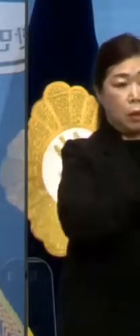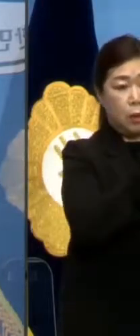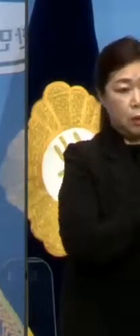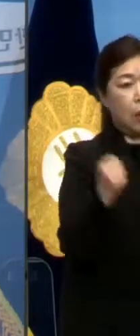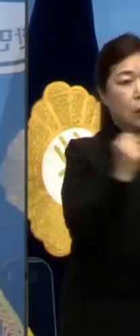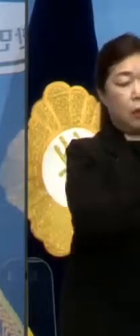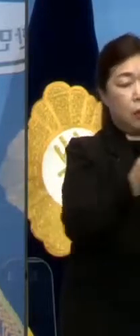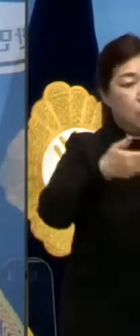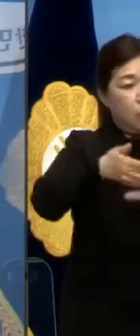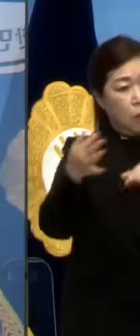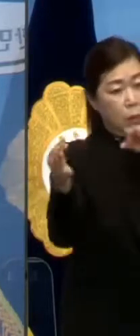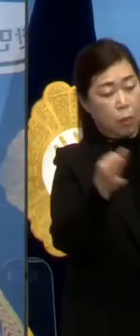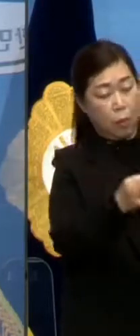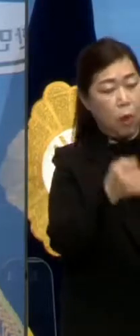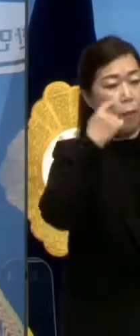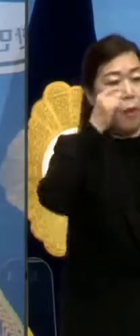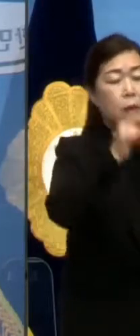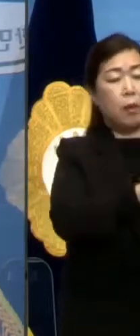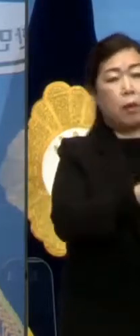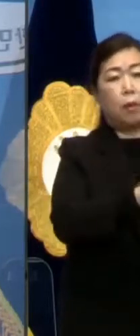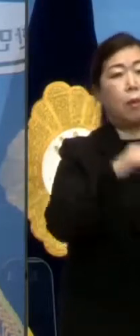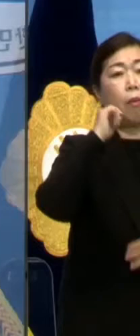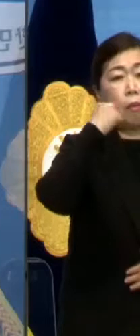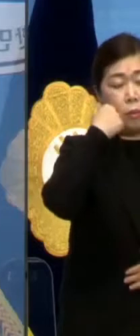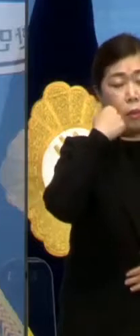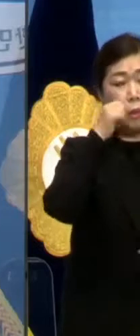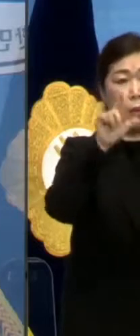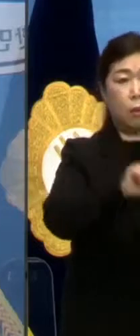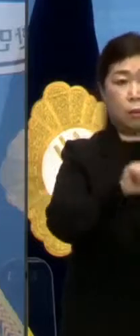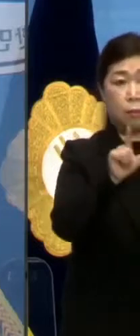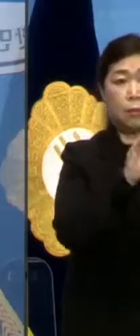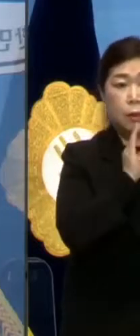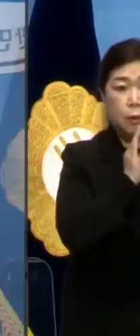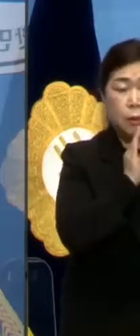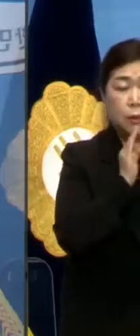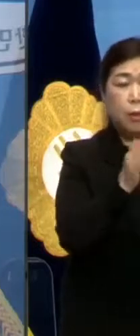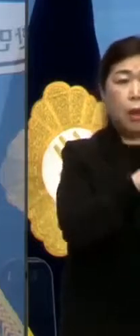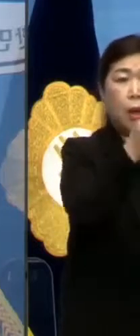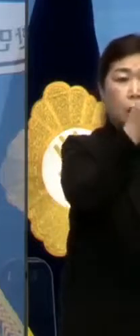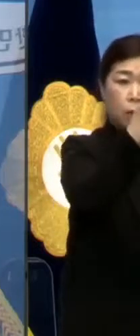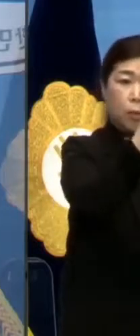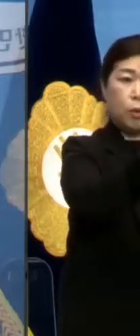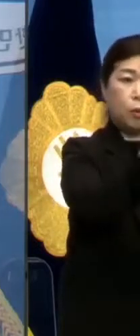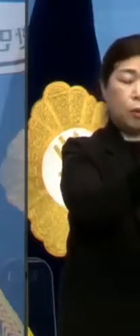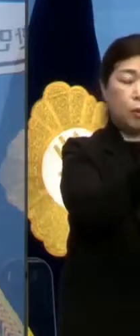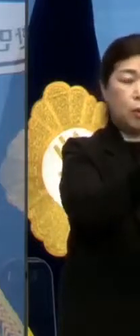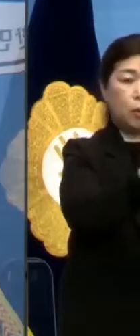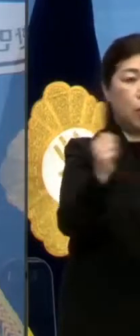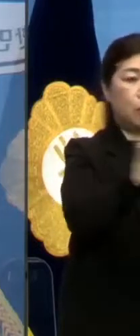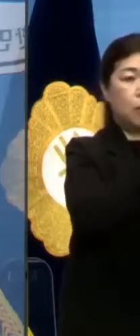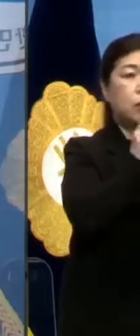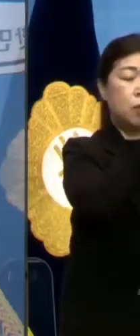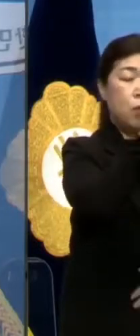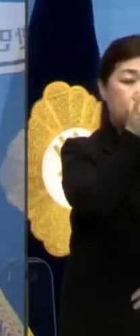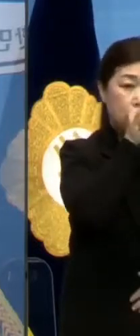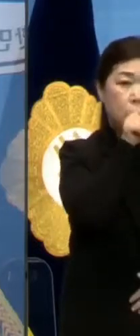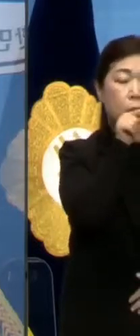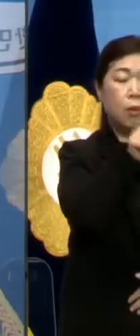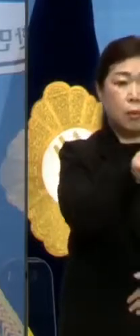학대는 외부에서 발견하기 몹시 어려움에도 불구하고 세 번이나 학대 신고가 있었다는